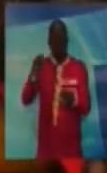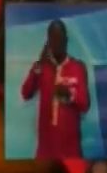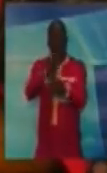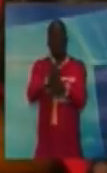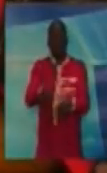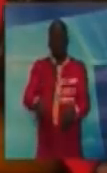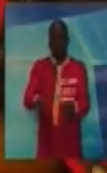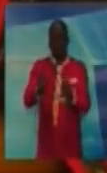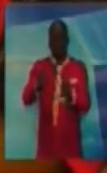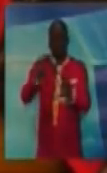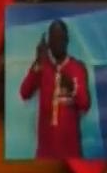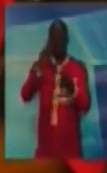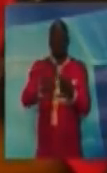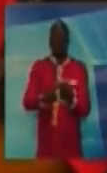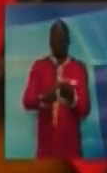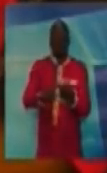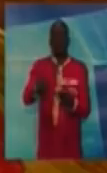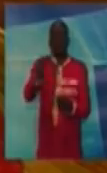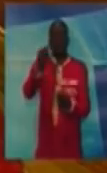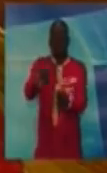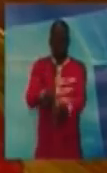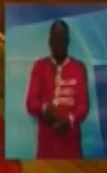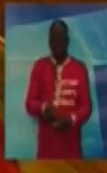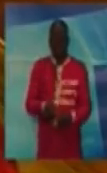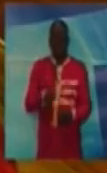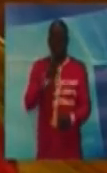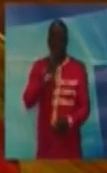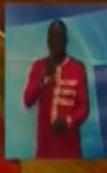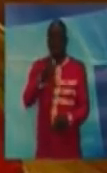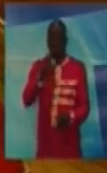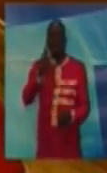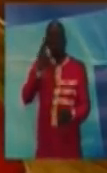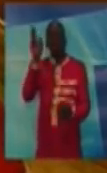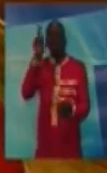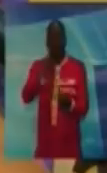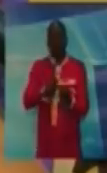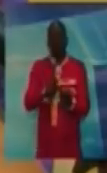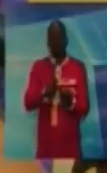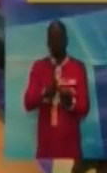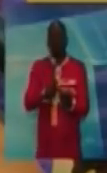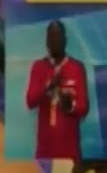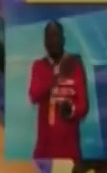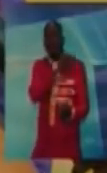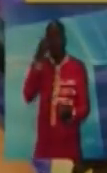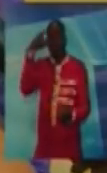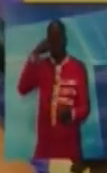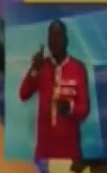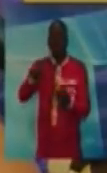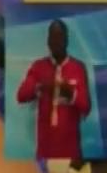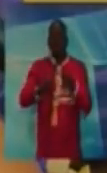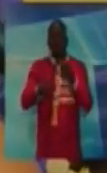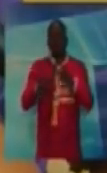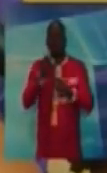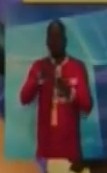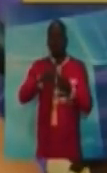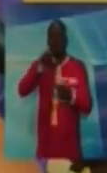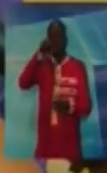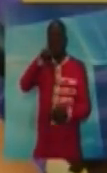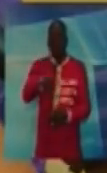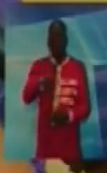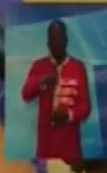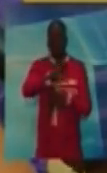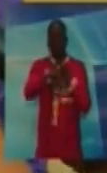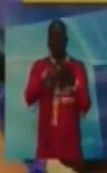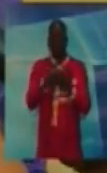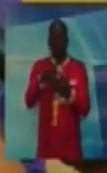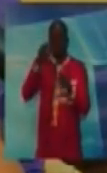d'accès à la nourriture, soit préservé et pour assurer aussi que toutes